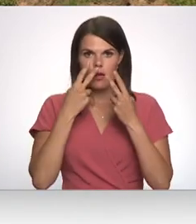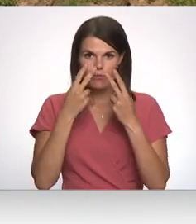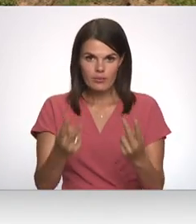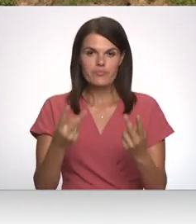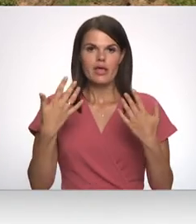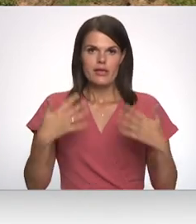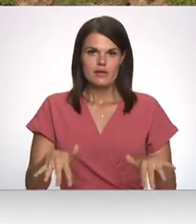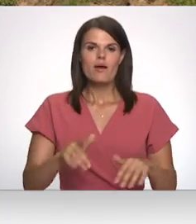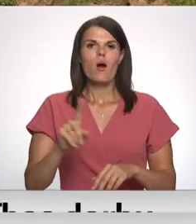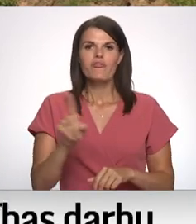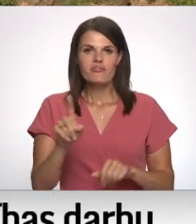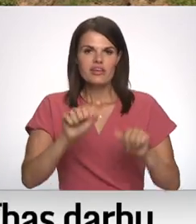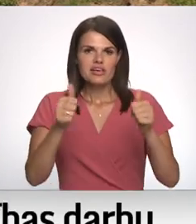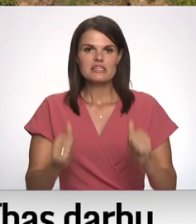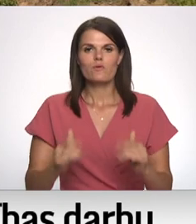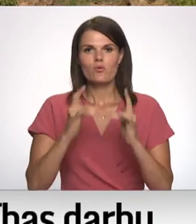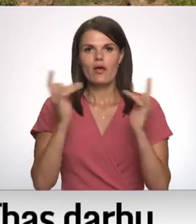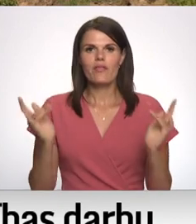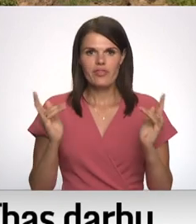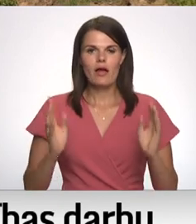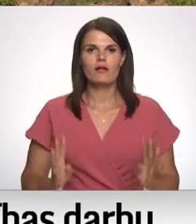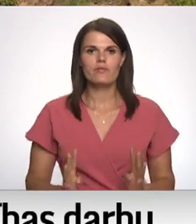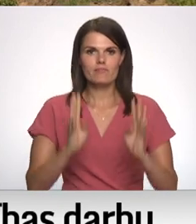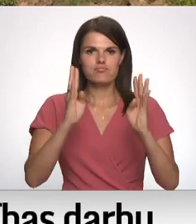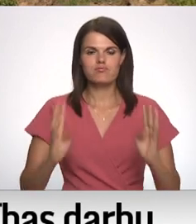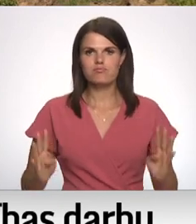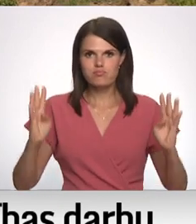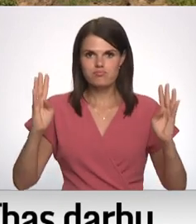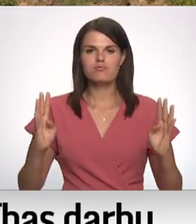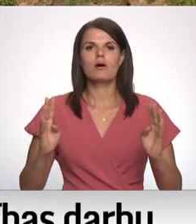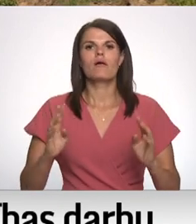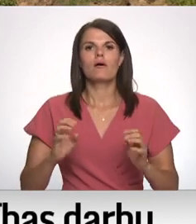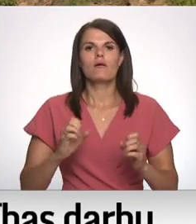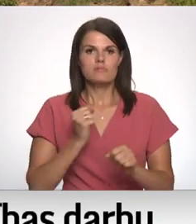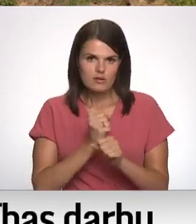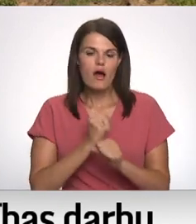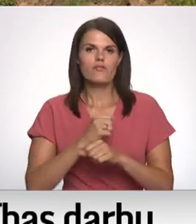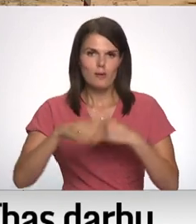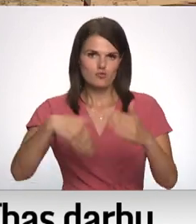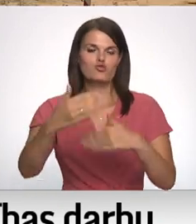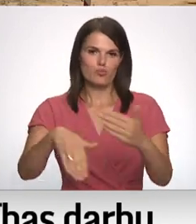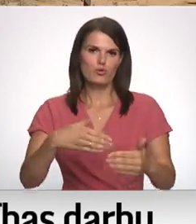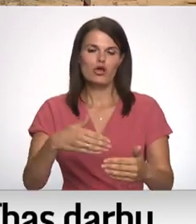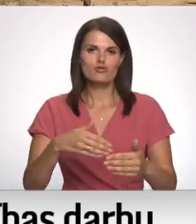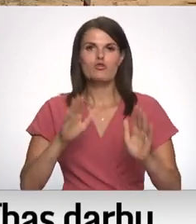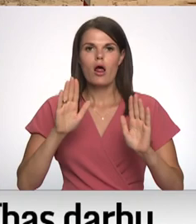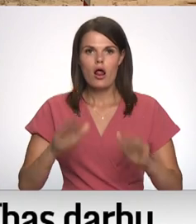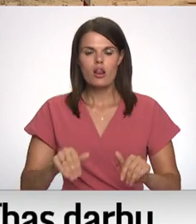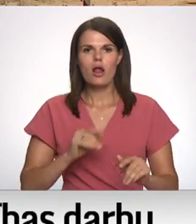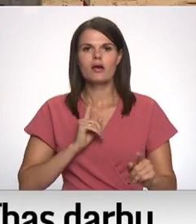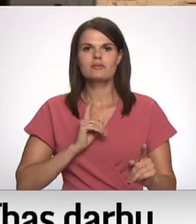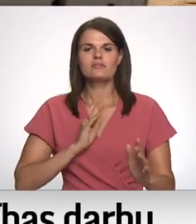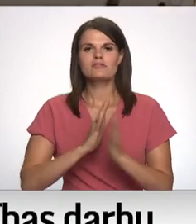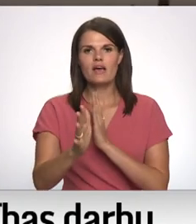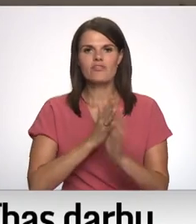jau tiek veidot jau tiltu laidumu konstrukcijas, veļņu sistēmas, tā kā darbojamies, ejam uz priekšu. Lai novirzītu satiksmi